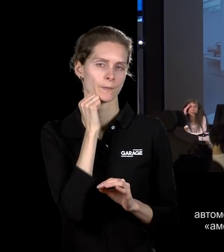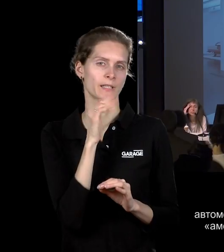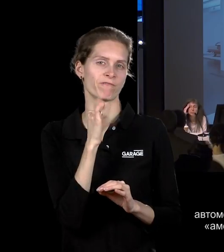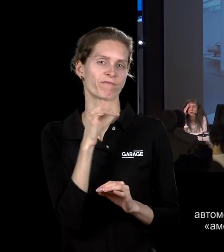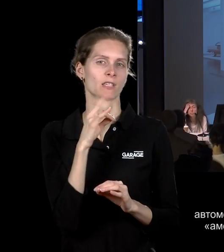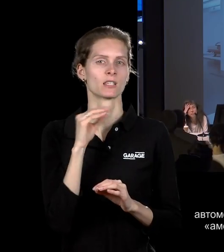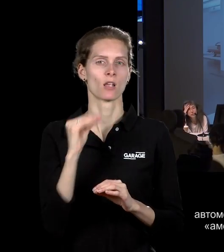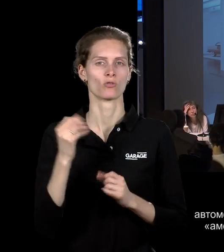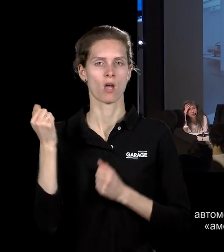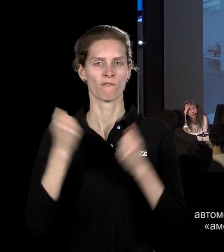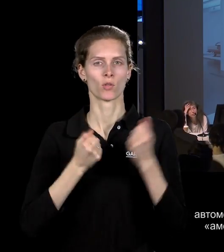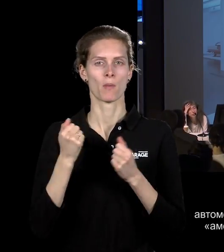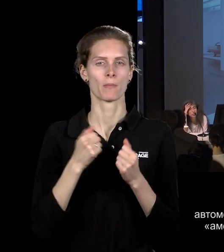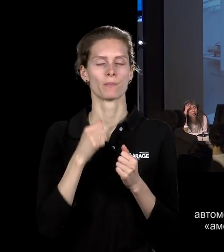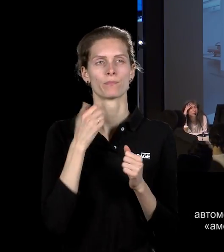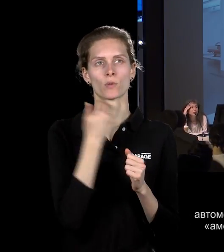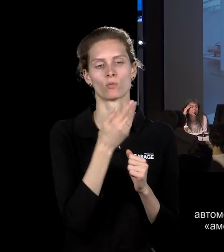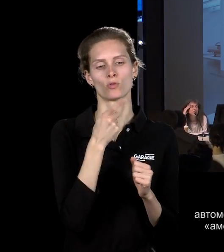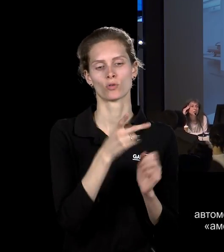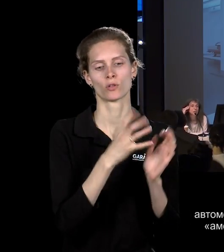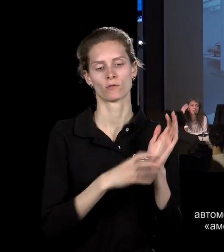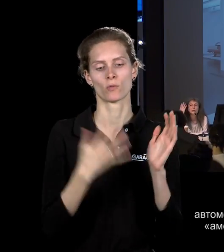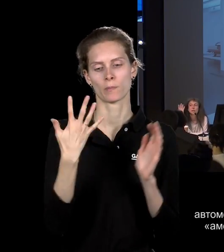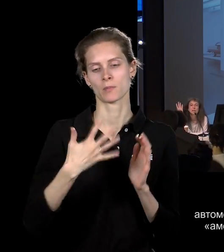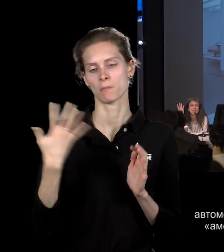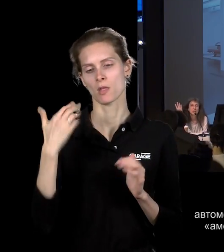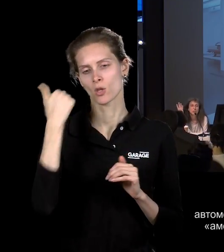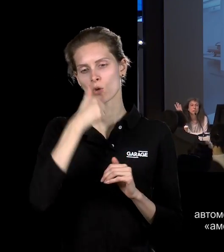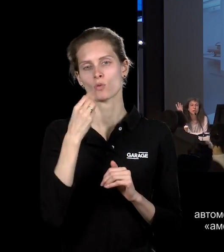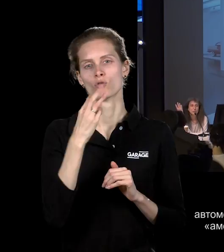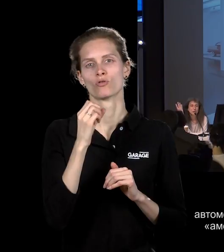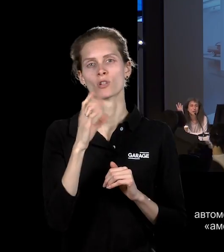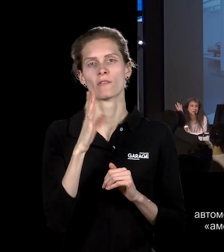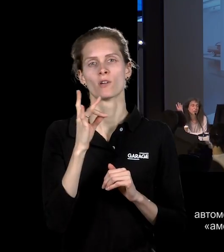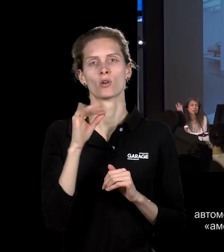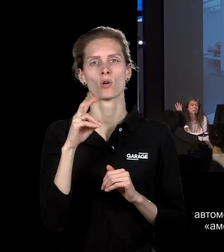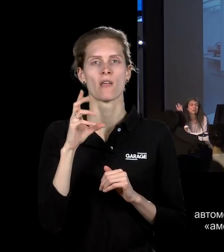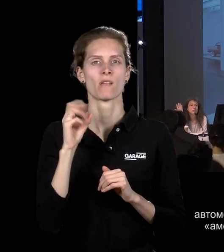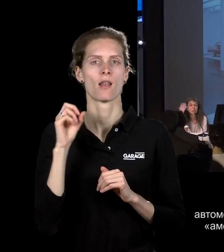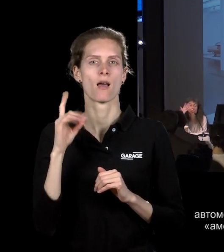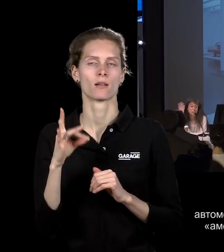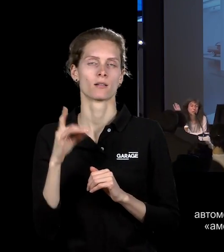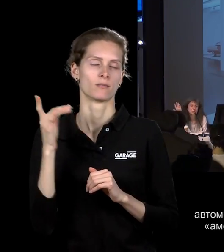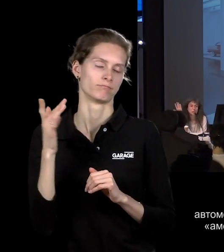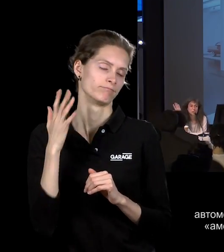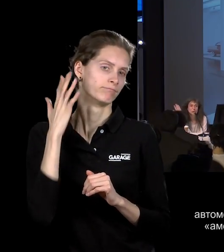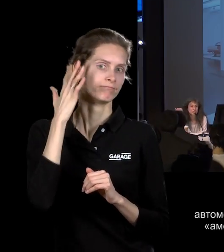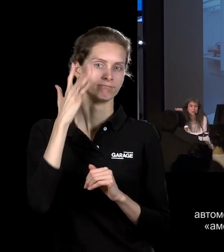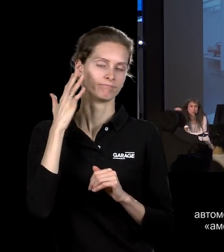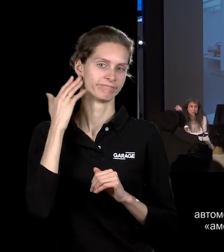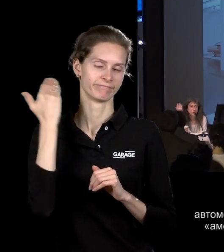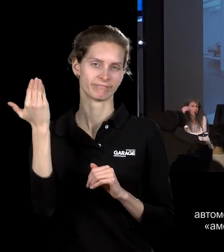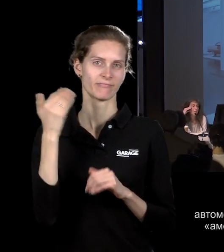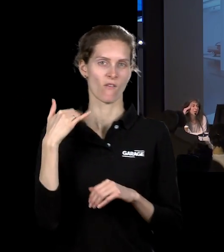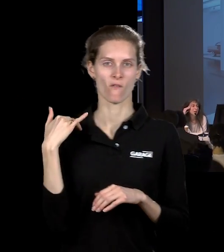вот, как бы, автомобили 55-го года, Chevrolet Bel Air, такой совершенно автомобиль американской мечты пяти времен